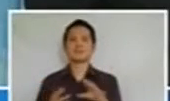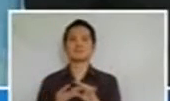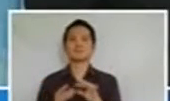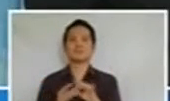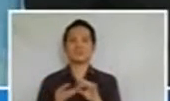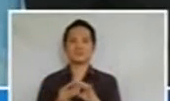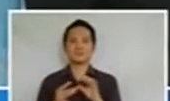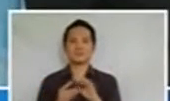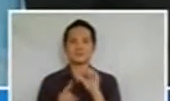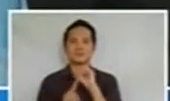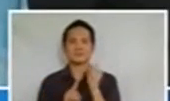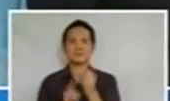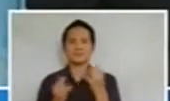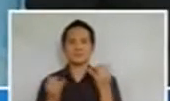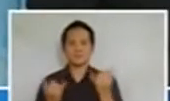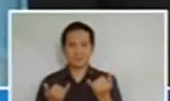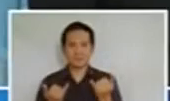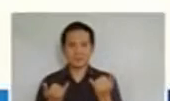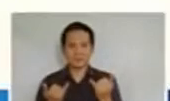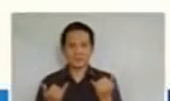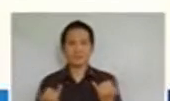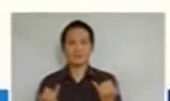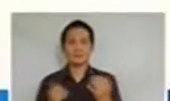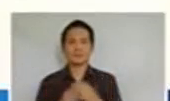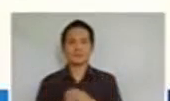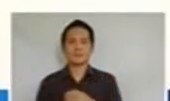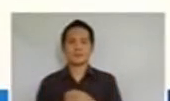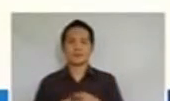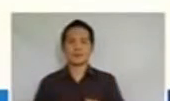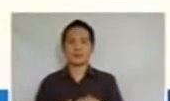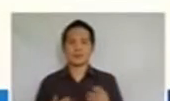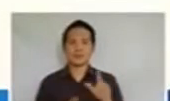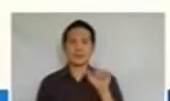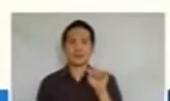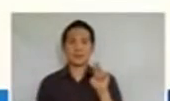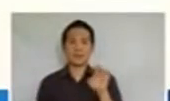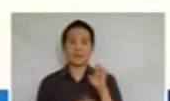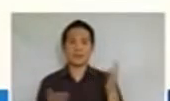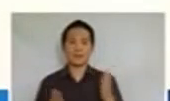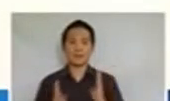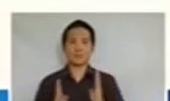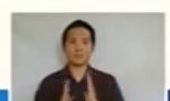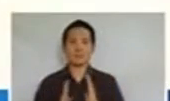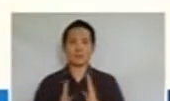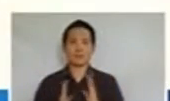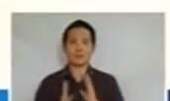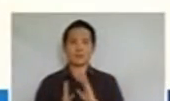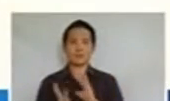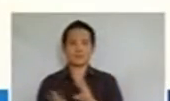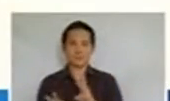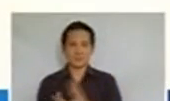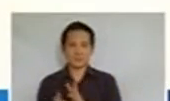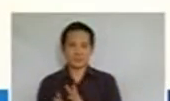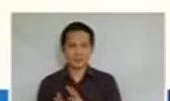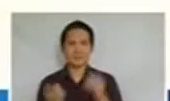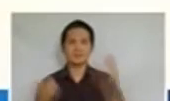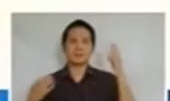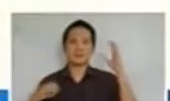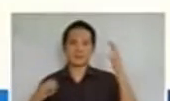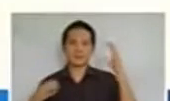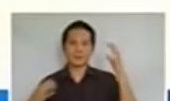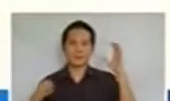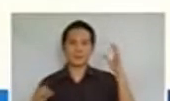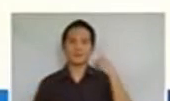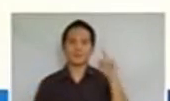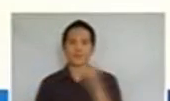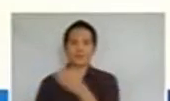Ayong adlaw, Yusek Rocky, upang palakasin nga ang case-finding efforts para sa COVID-19 ay nag-alok ang lokal na